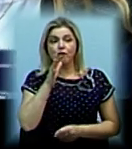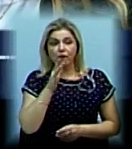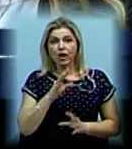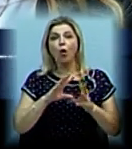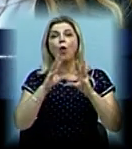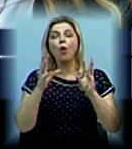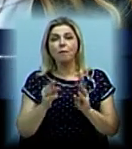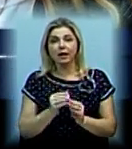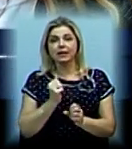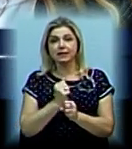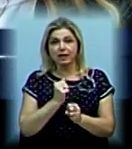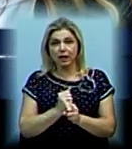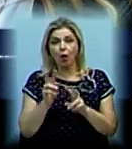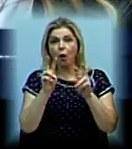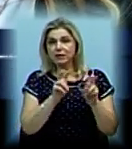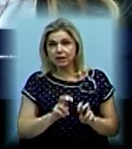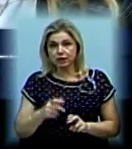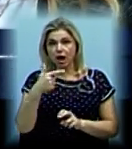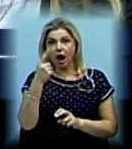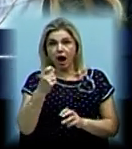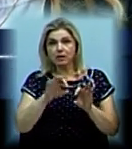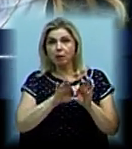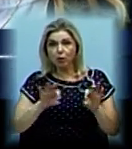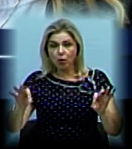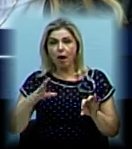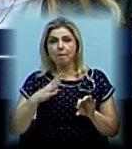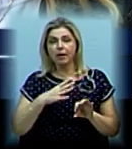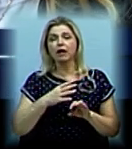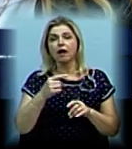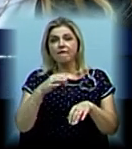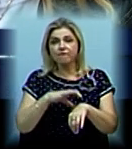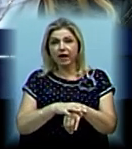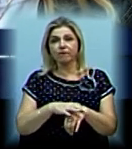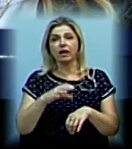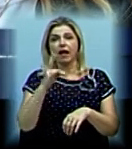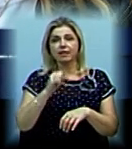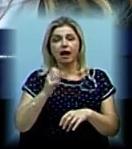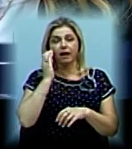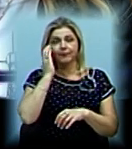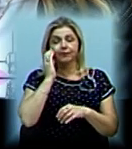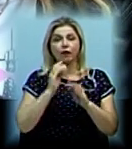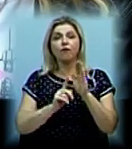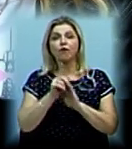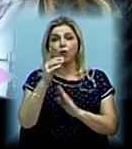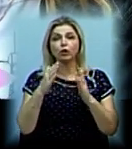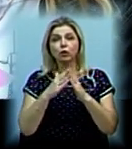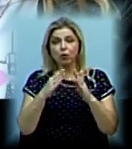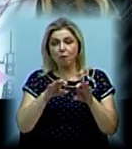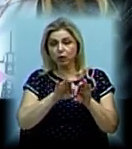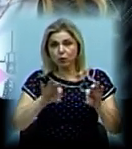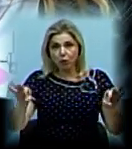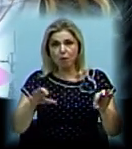комплексного приладового обстеження газопроводів було виявлено виток газу на крані воду до будинку. Для того,